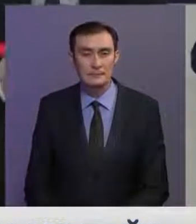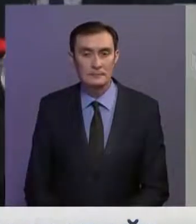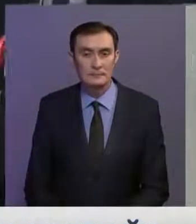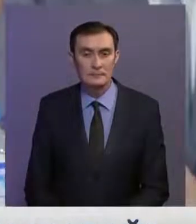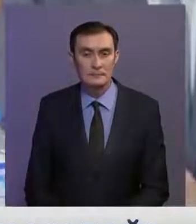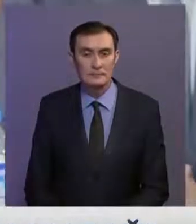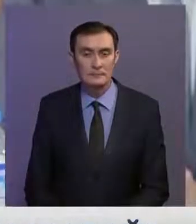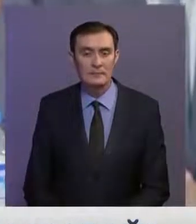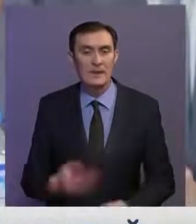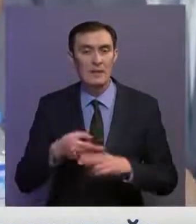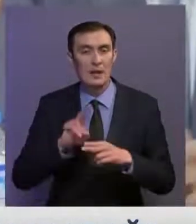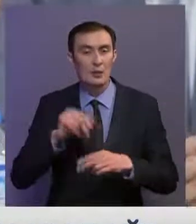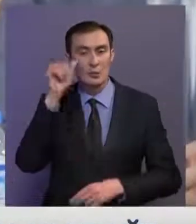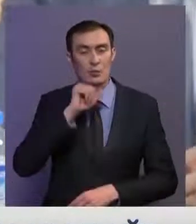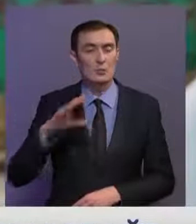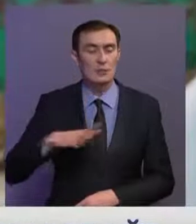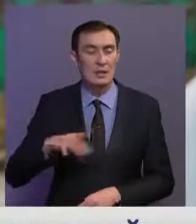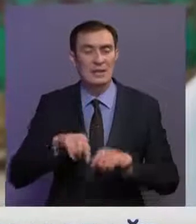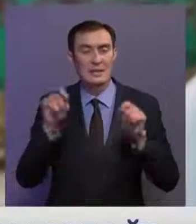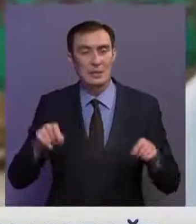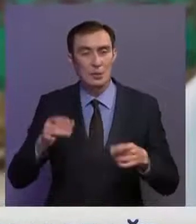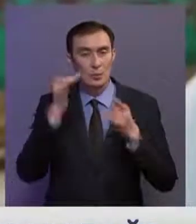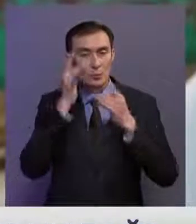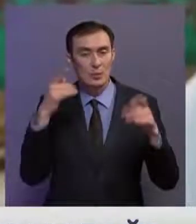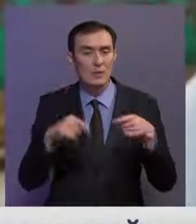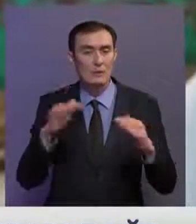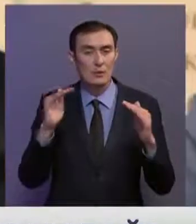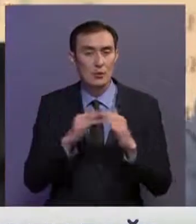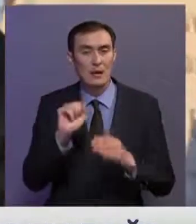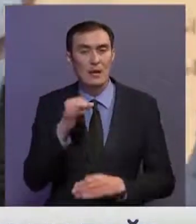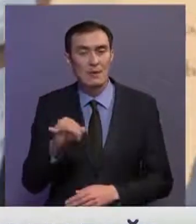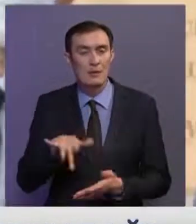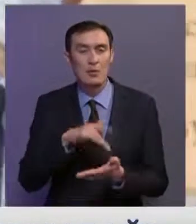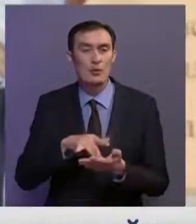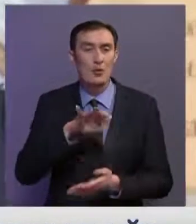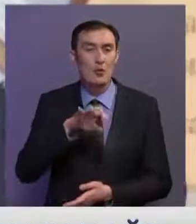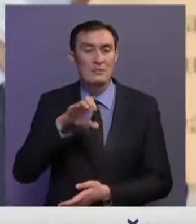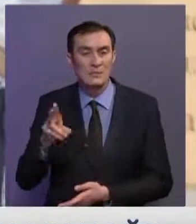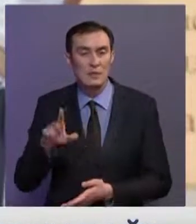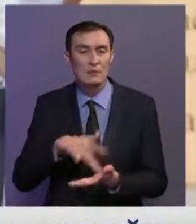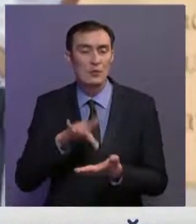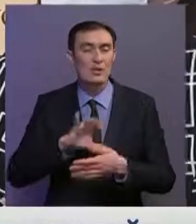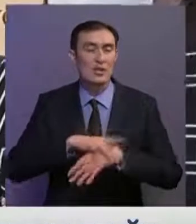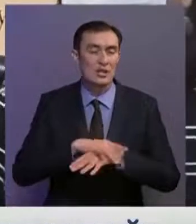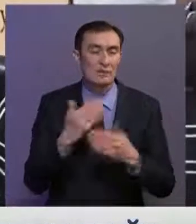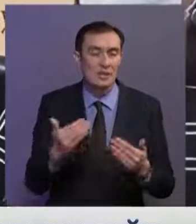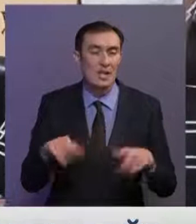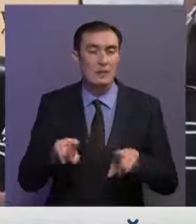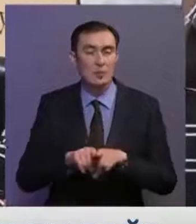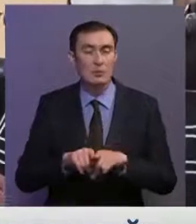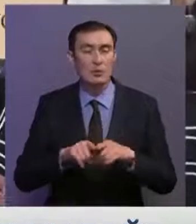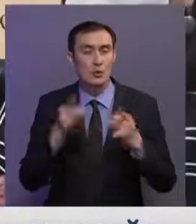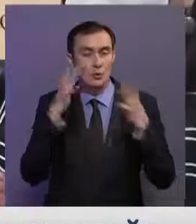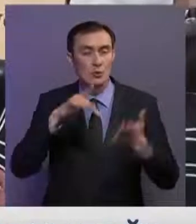в этом году уже состоялось открытие культурно делового дома абай в омске и ташкенте до конца года подобный культурный объект